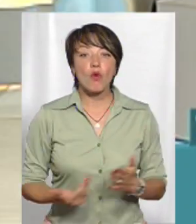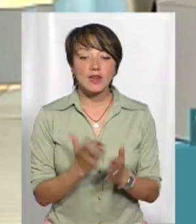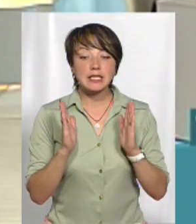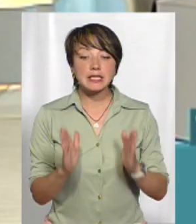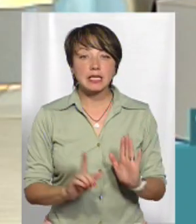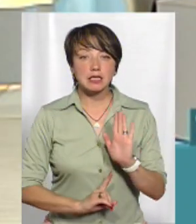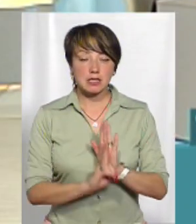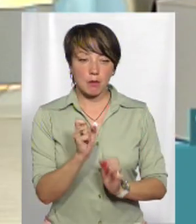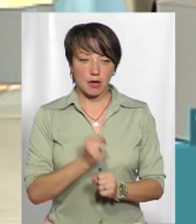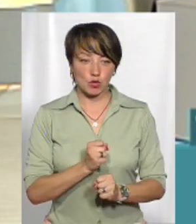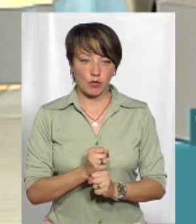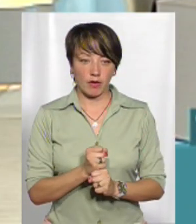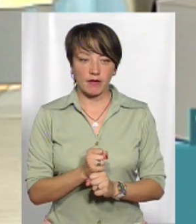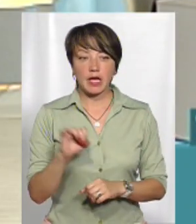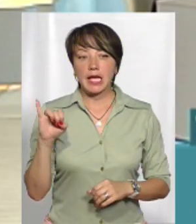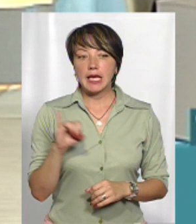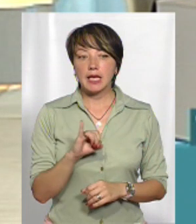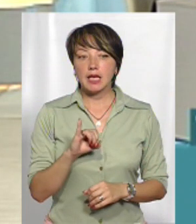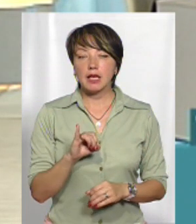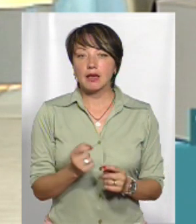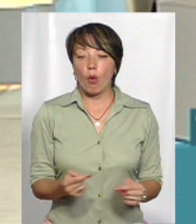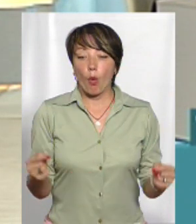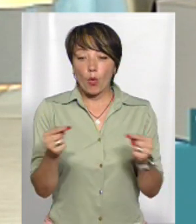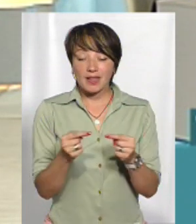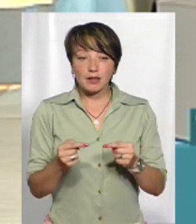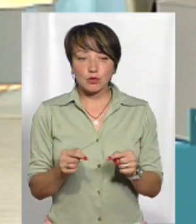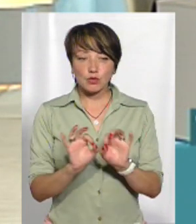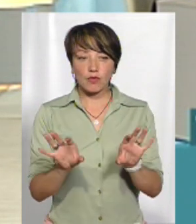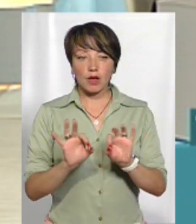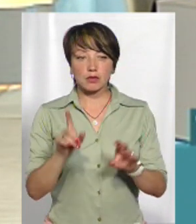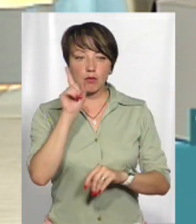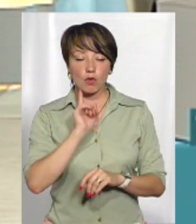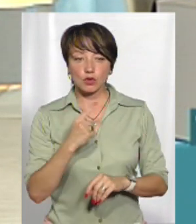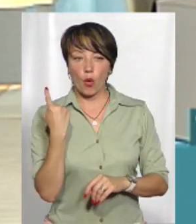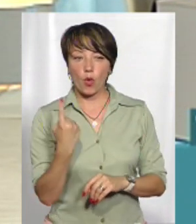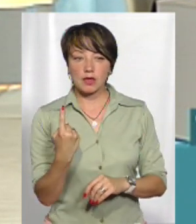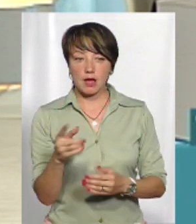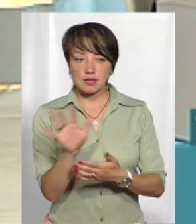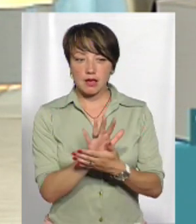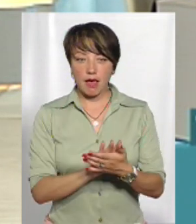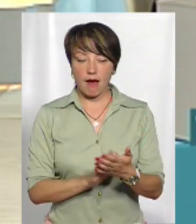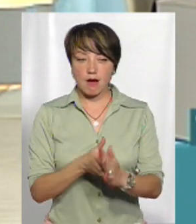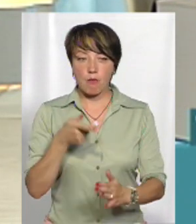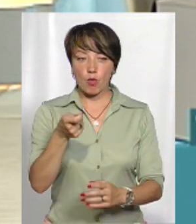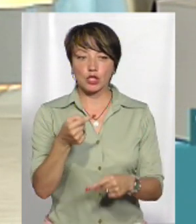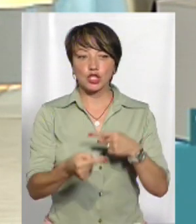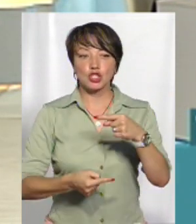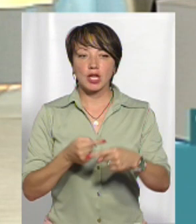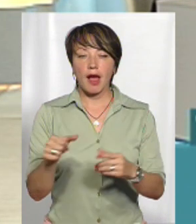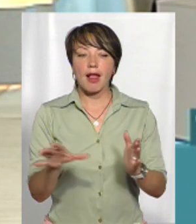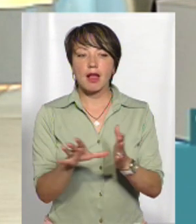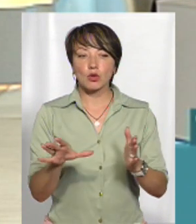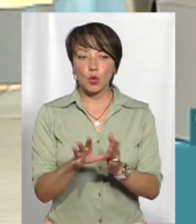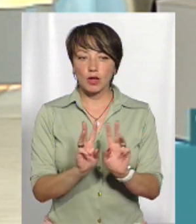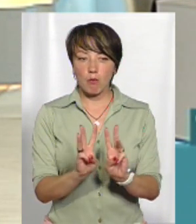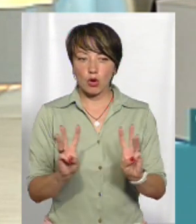тільки запрацював. І вже конкретизувати, як я сказала, в нас поки що одна тільки заява, яка подана через